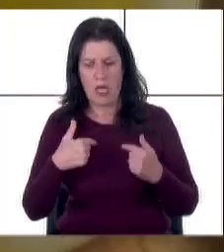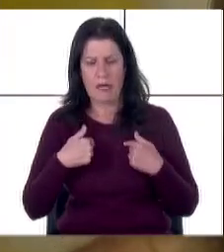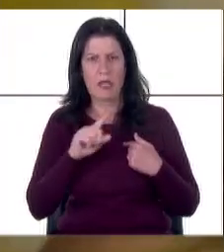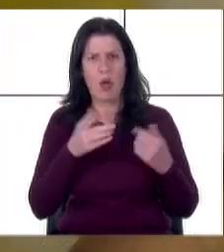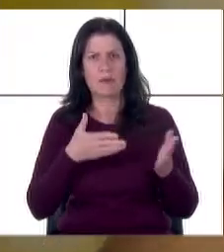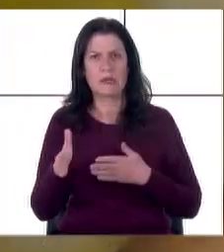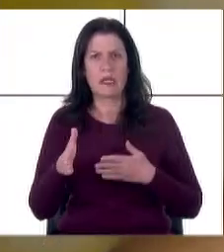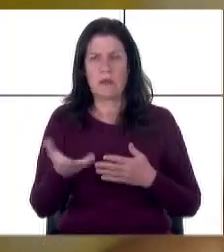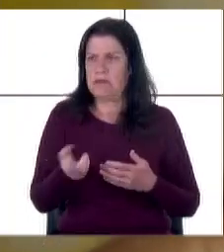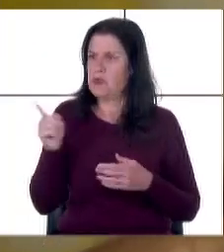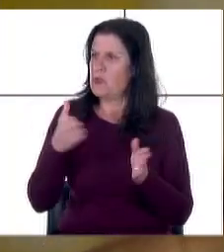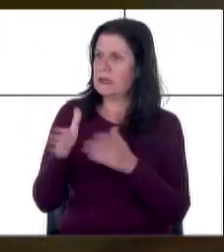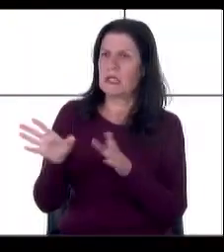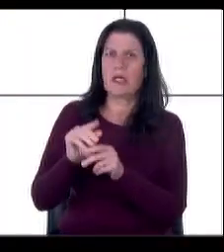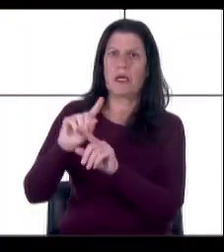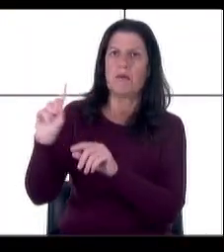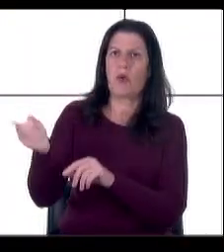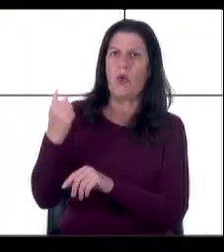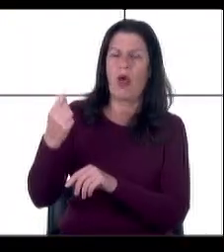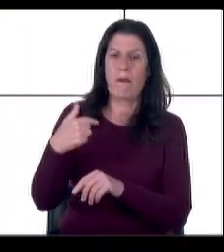יש בעיה איתו? אז כנראה, זה משהו בי.